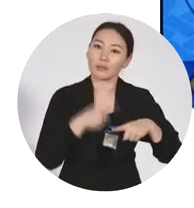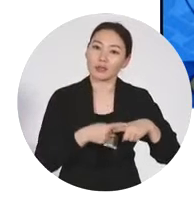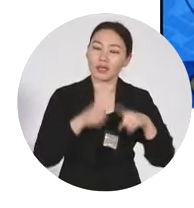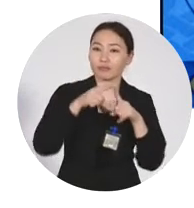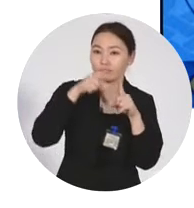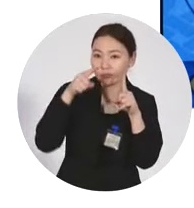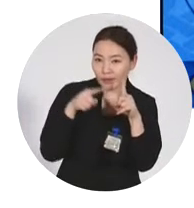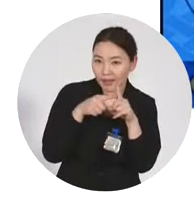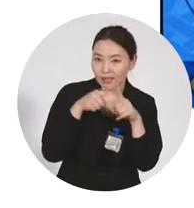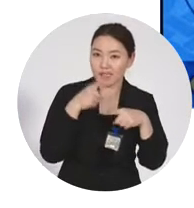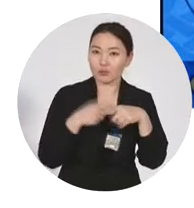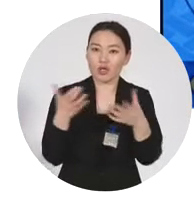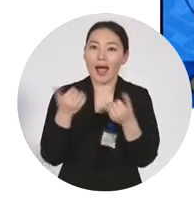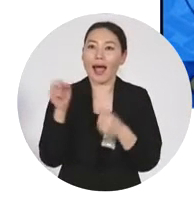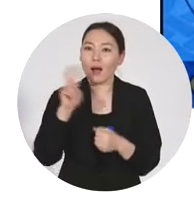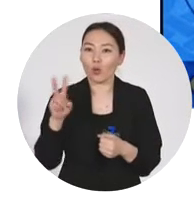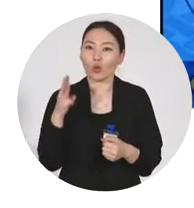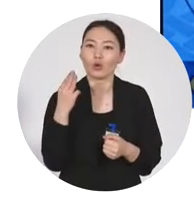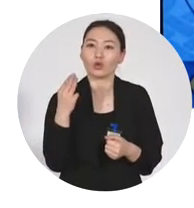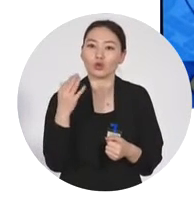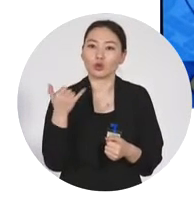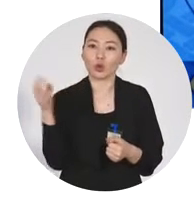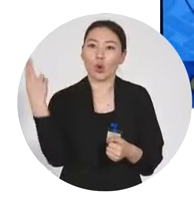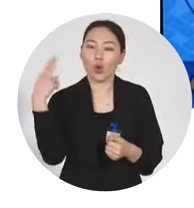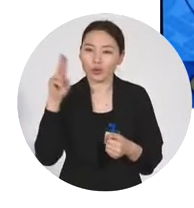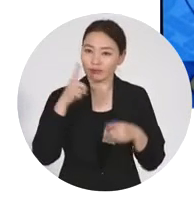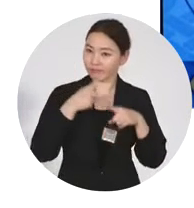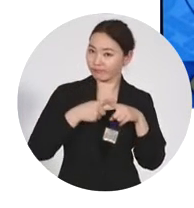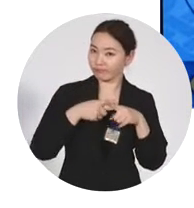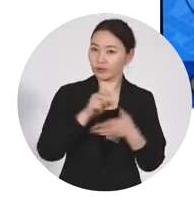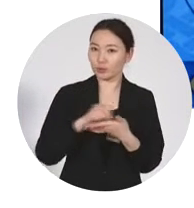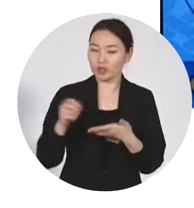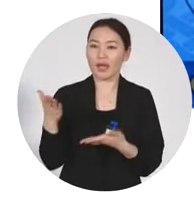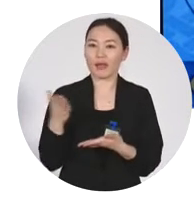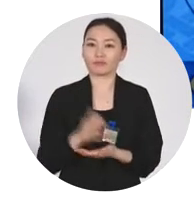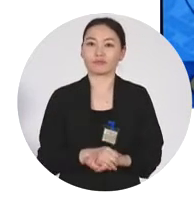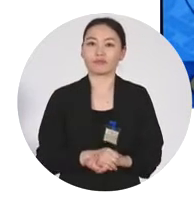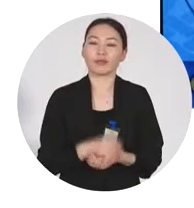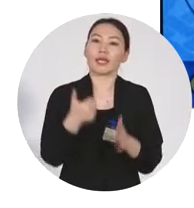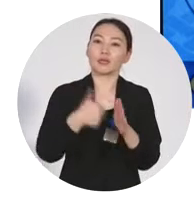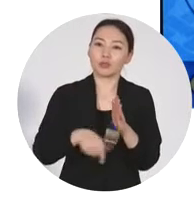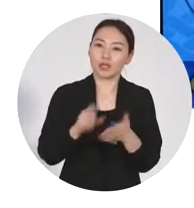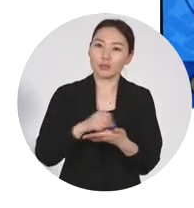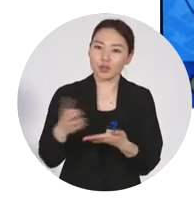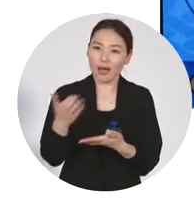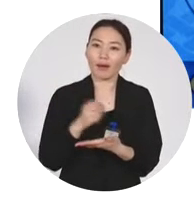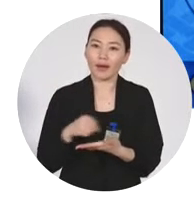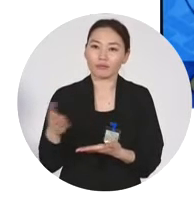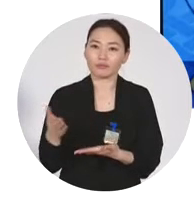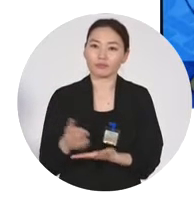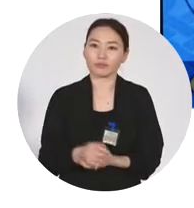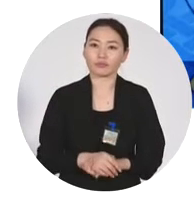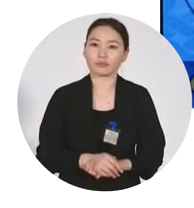шуу залган бичих юм байна шүү гэдгийг та нар бас мэдж авлаа. За тэгэхээр энийг бас та бүхэн дэвтэрдээ тэмдэглээд